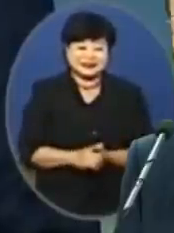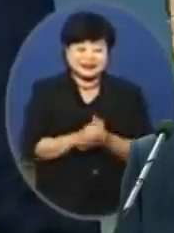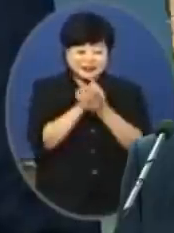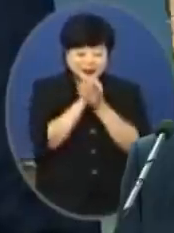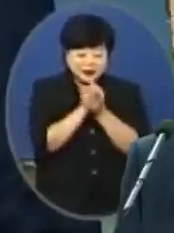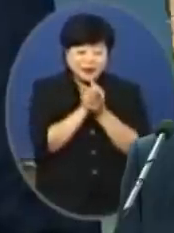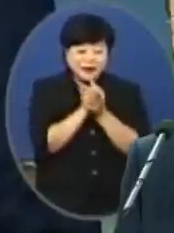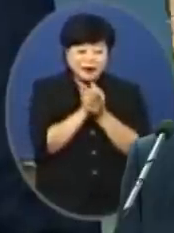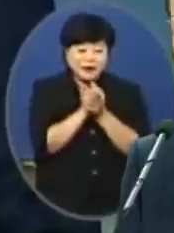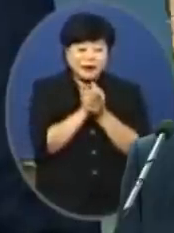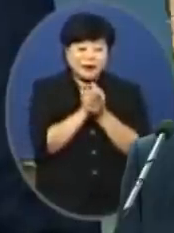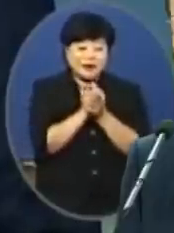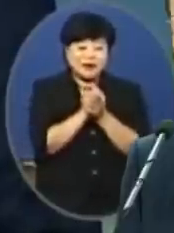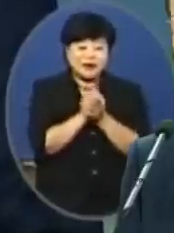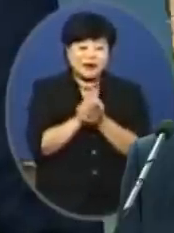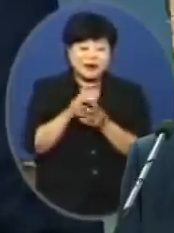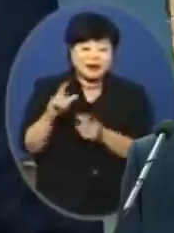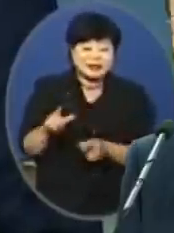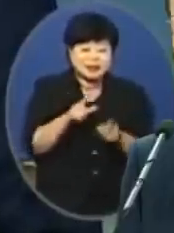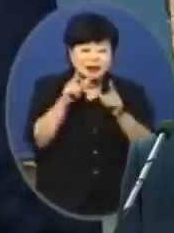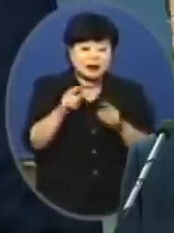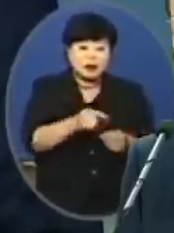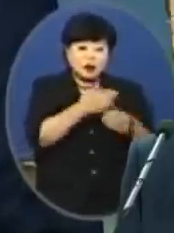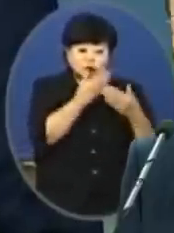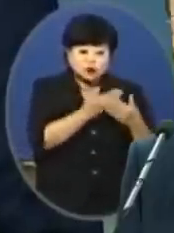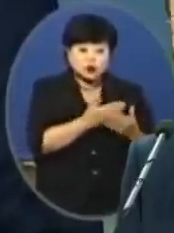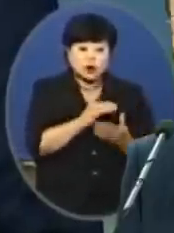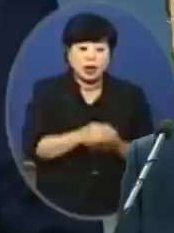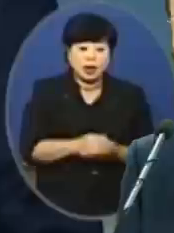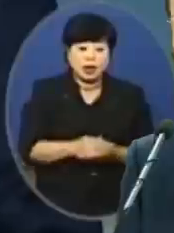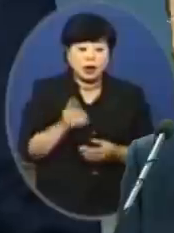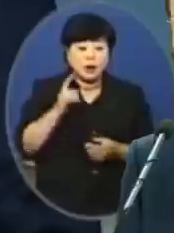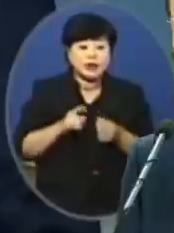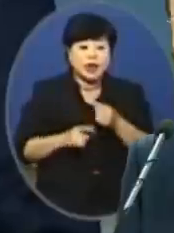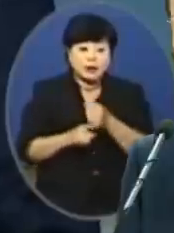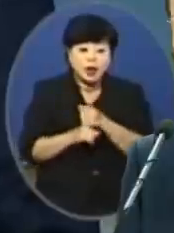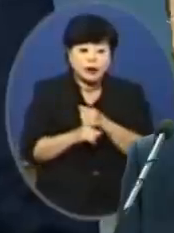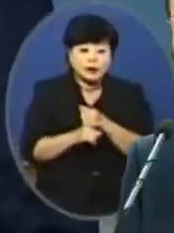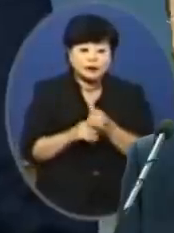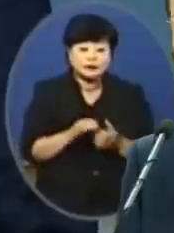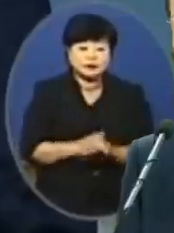기도와 믿음의 생활을 하는 것이 굉장히 중요합니다. 왜냐하면